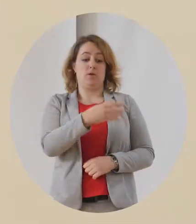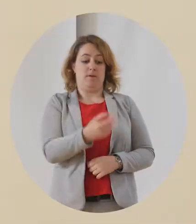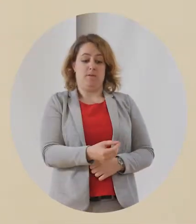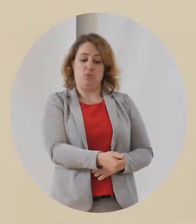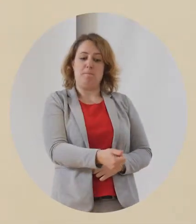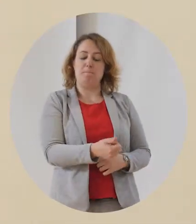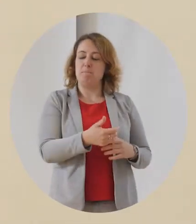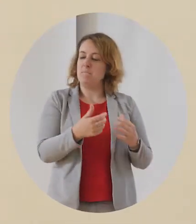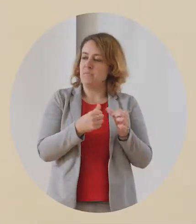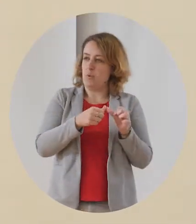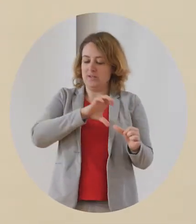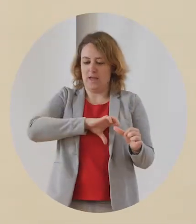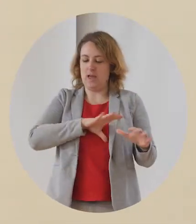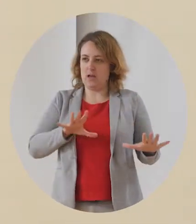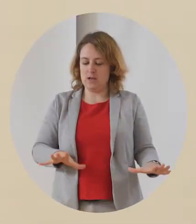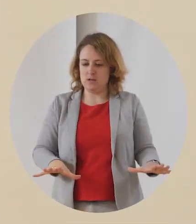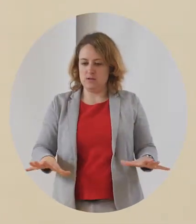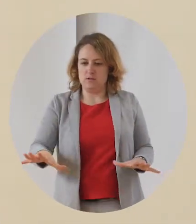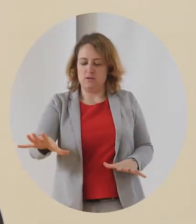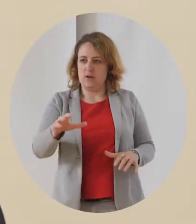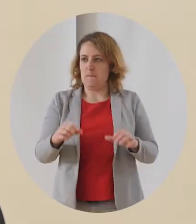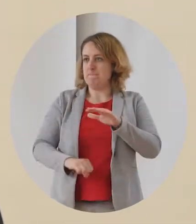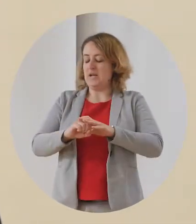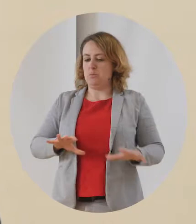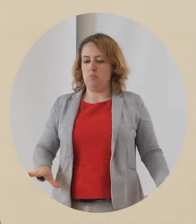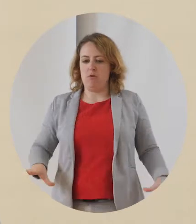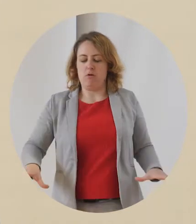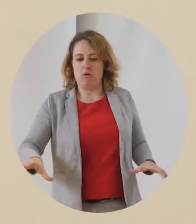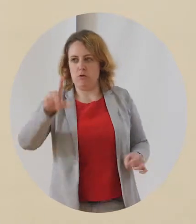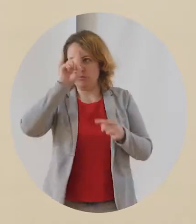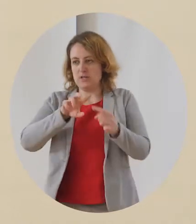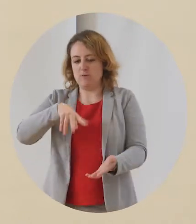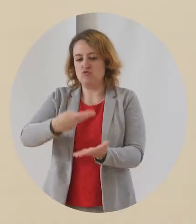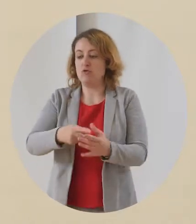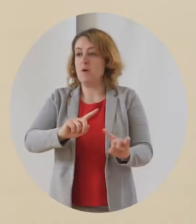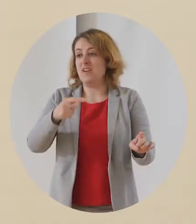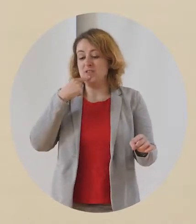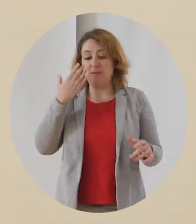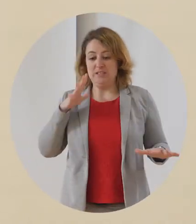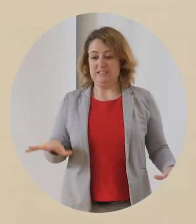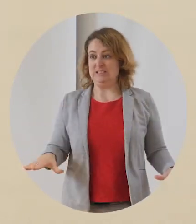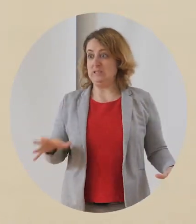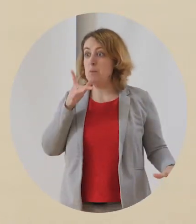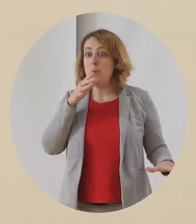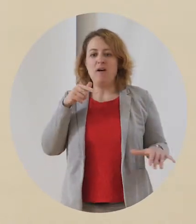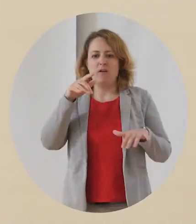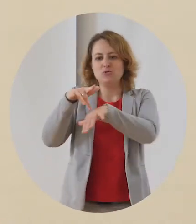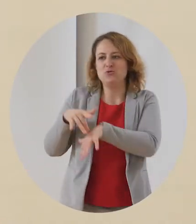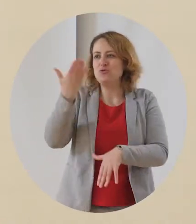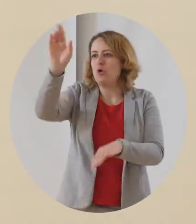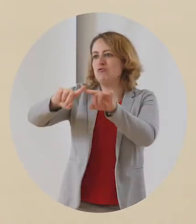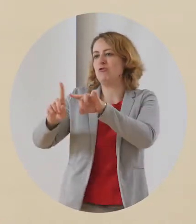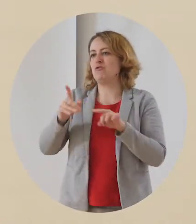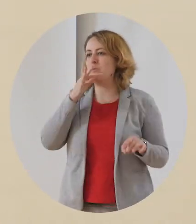donc l'enfant garde le maximum d'appui pour éviter ces déséquilibres et ces chutes et donc va limiter son exploration motrice